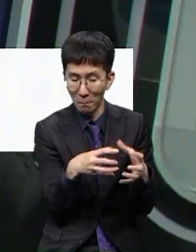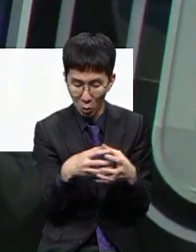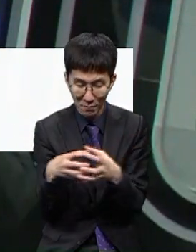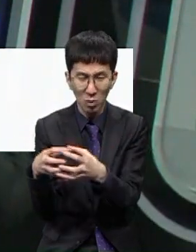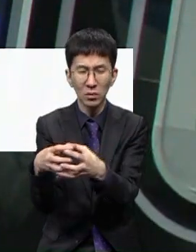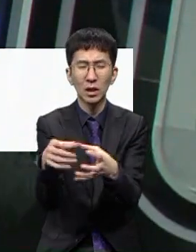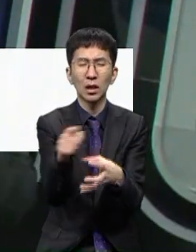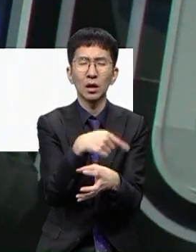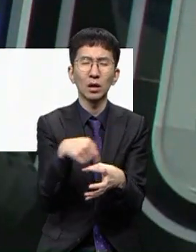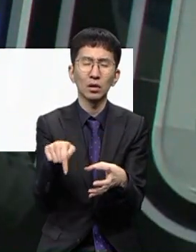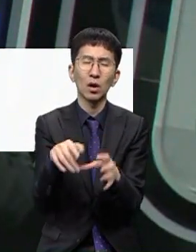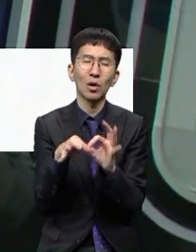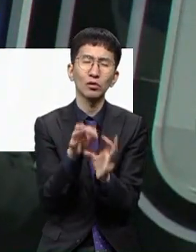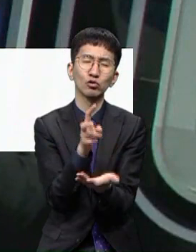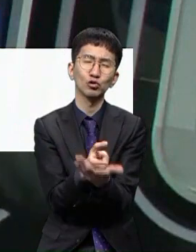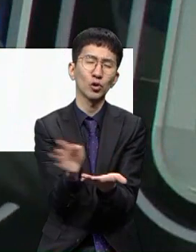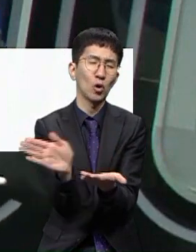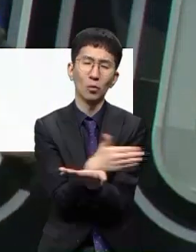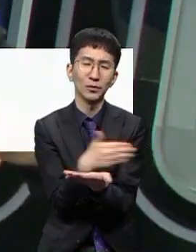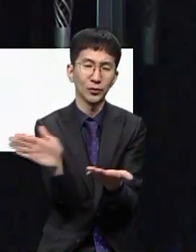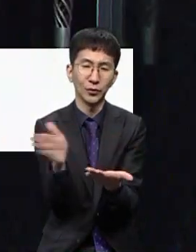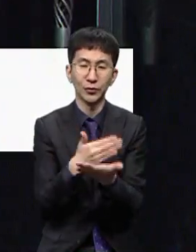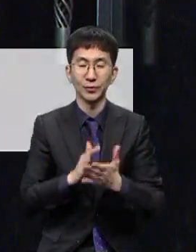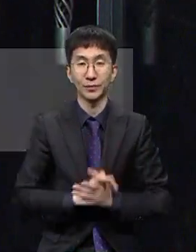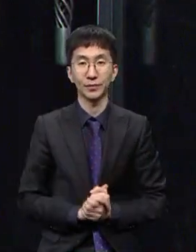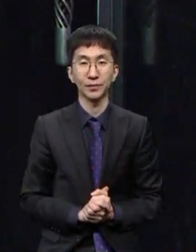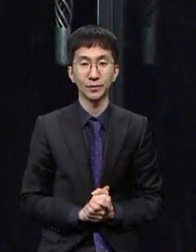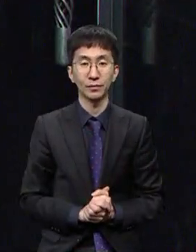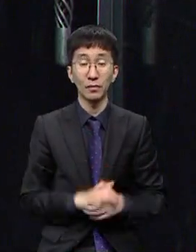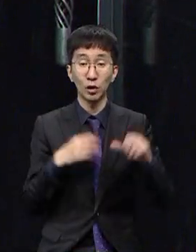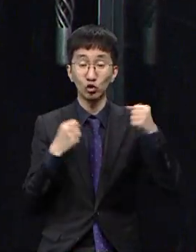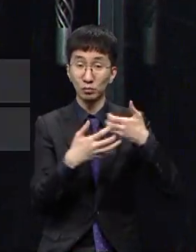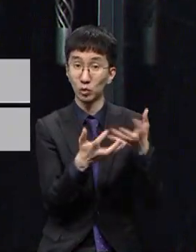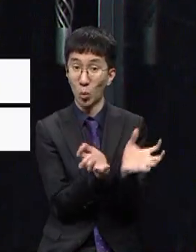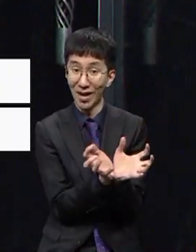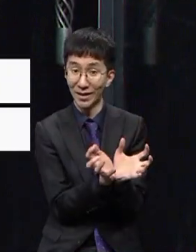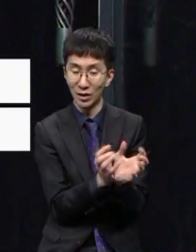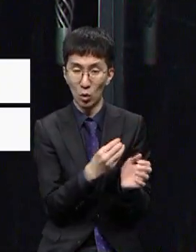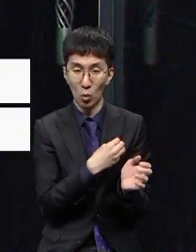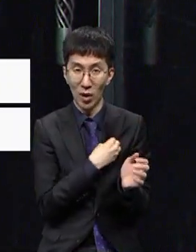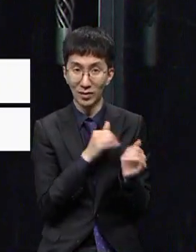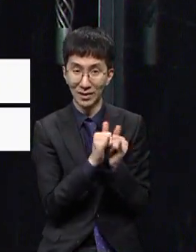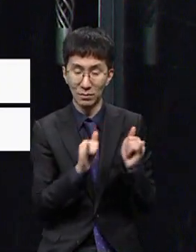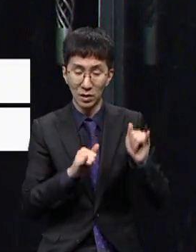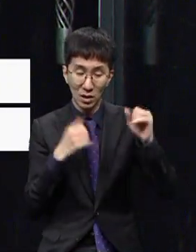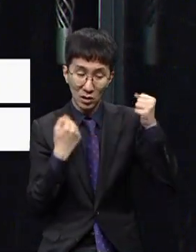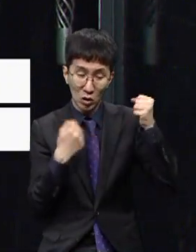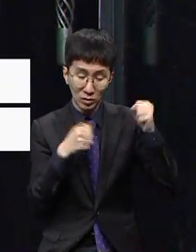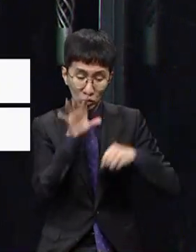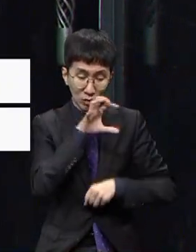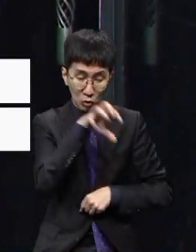소모임과 관련하여서는 별도의 규정이 없습니다. 춤동아리 회원들이 고정된 연습실이 없어